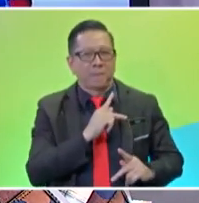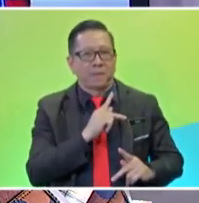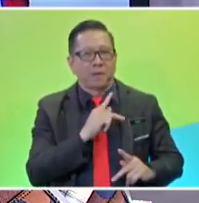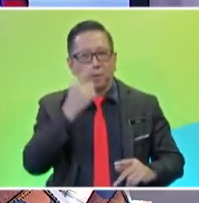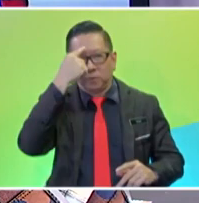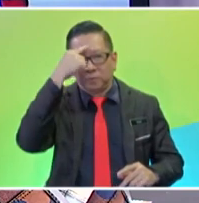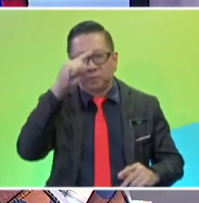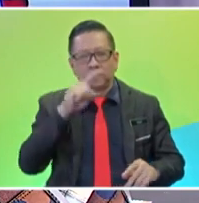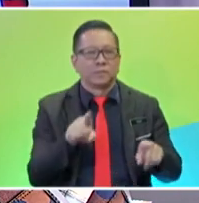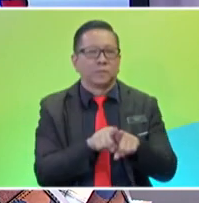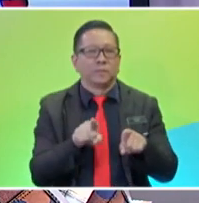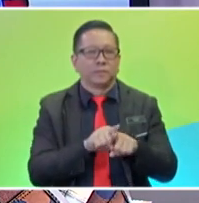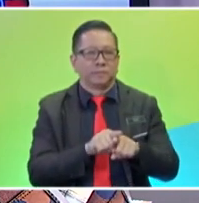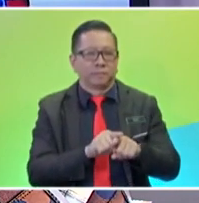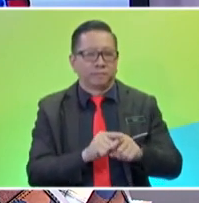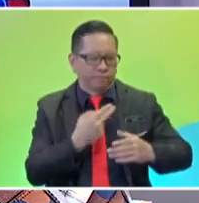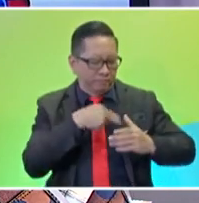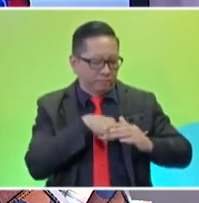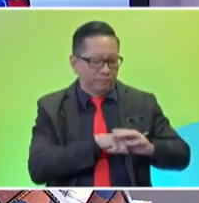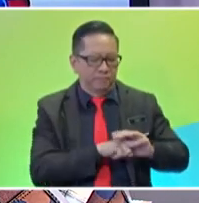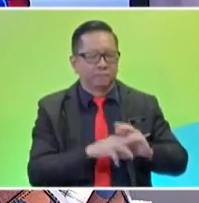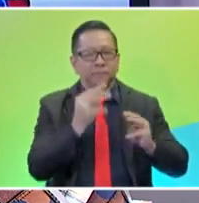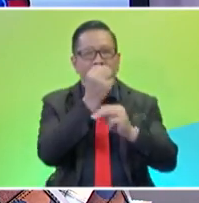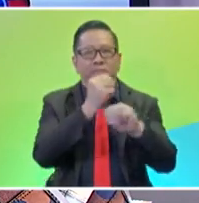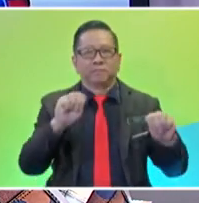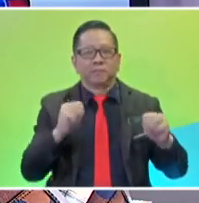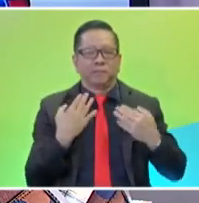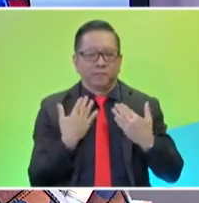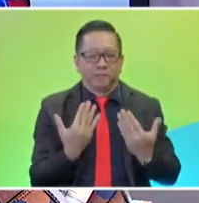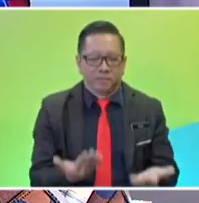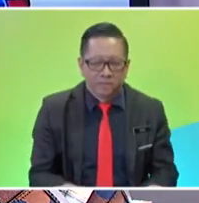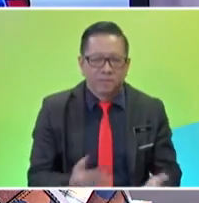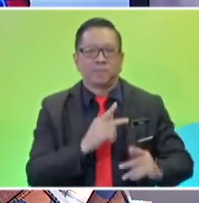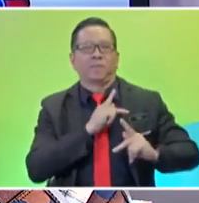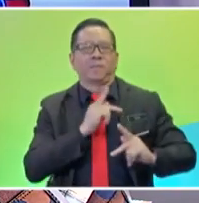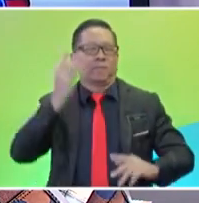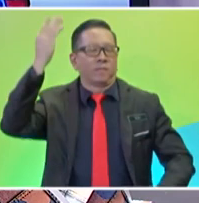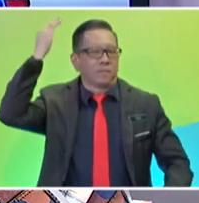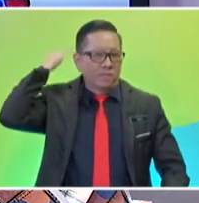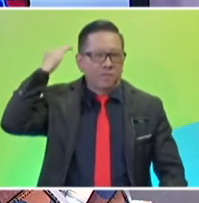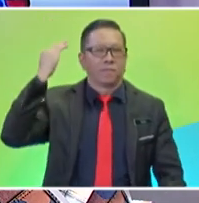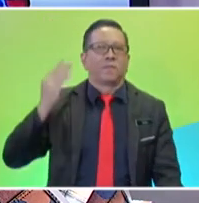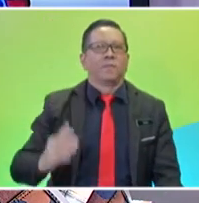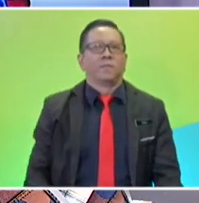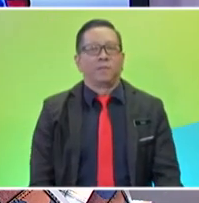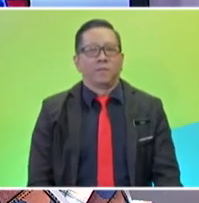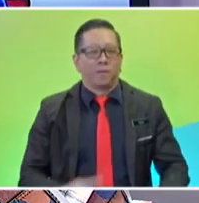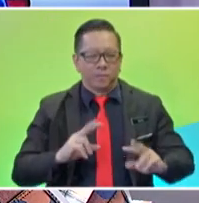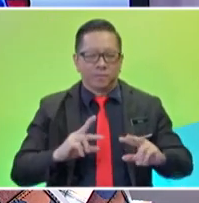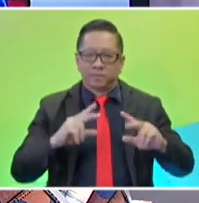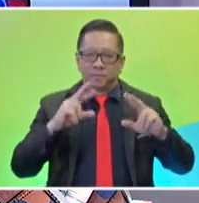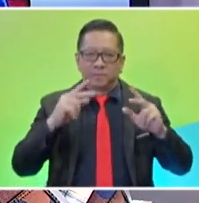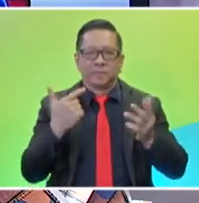sama-sama menghayati kemerdekaan Anda juga pengobatan untuk mereka ya dalam jasa kepada negara kita untuk meningkatkan